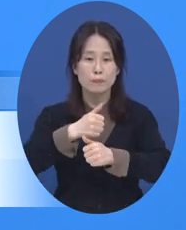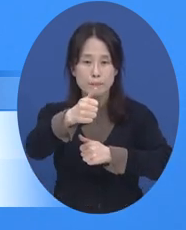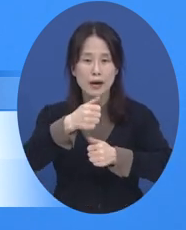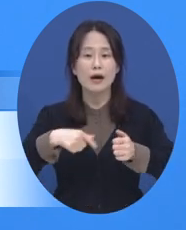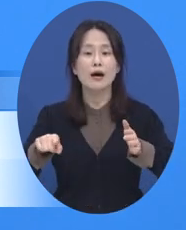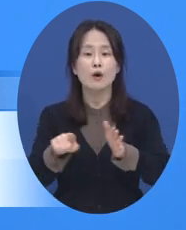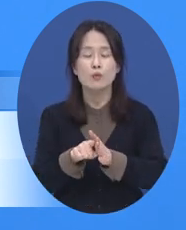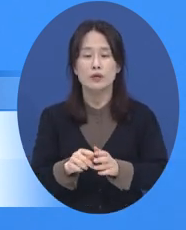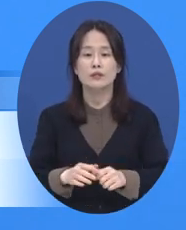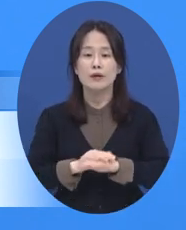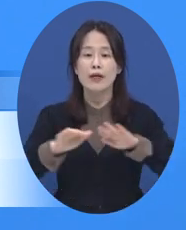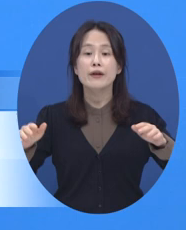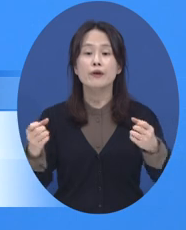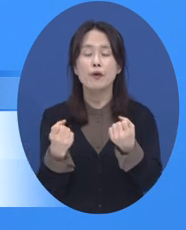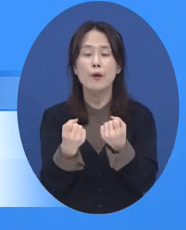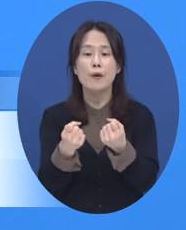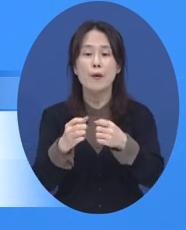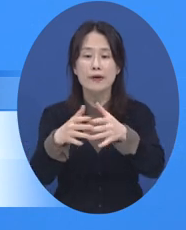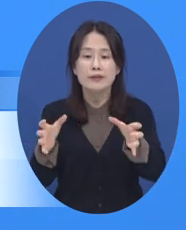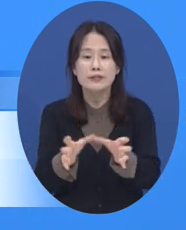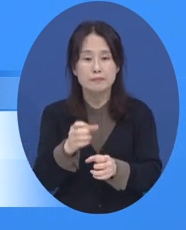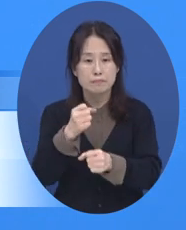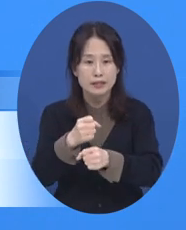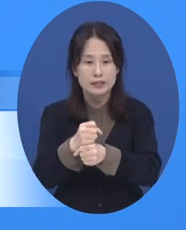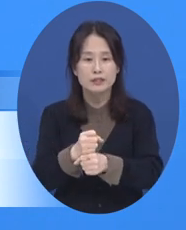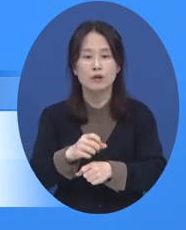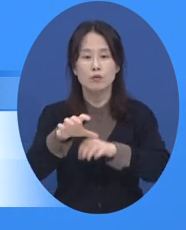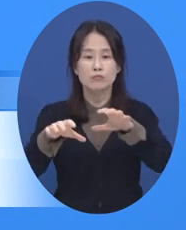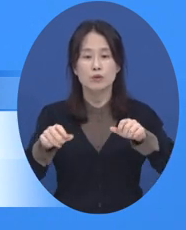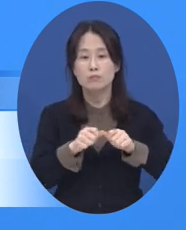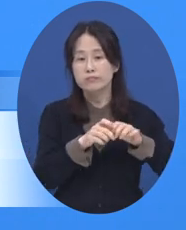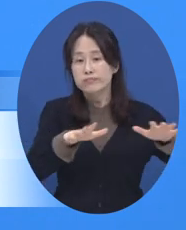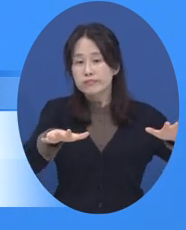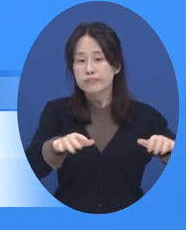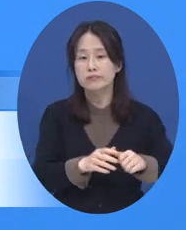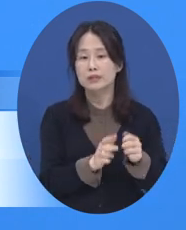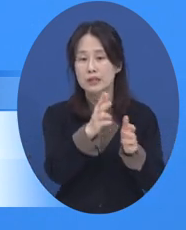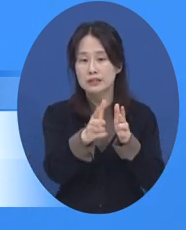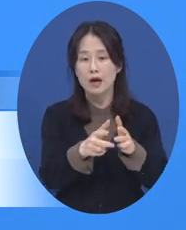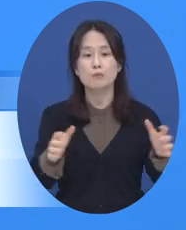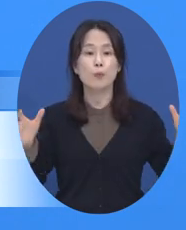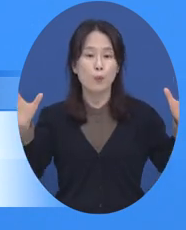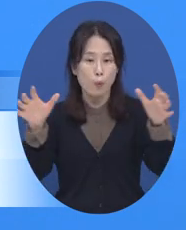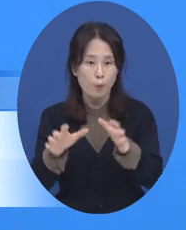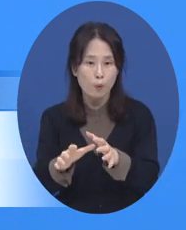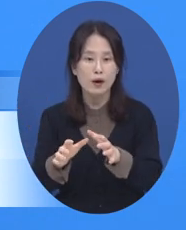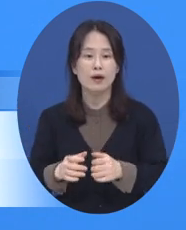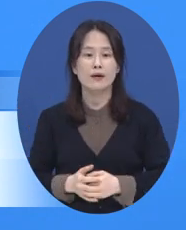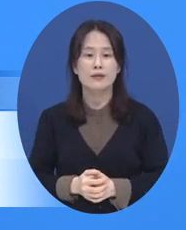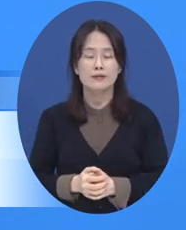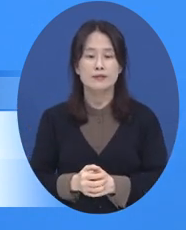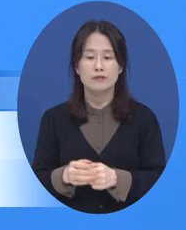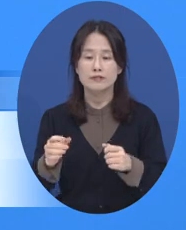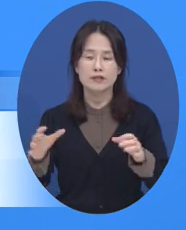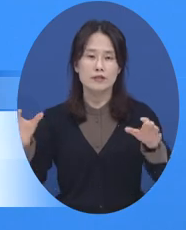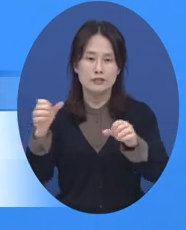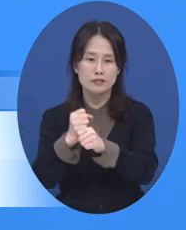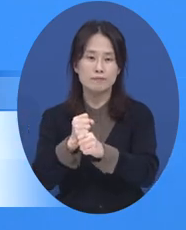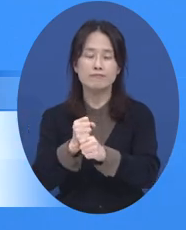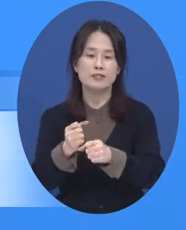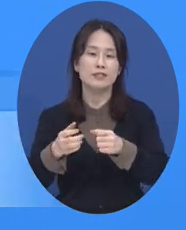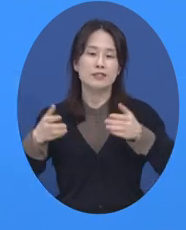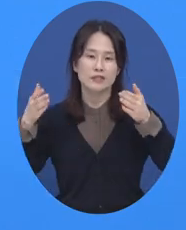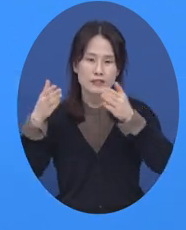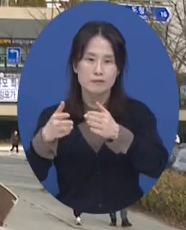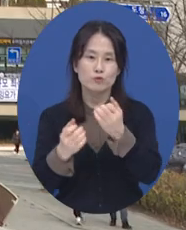위해 전담 TF를 구성하여 부서별로 흩어져 있던 격차 해소 추진 사업을 모아 행정 역량을